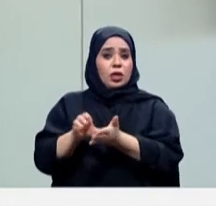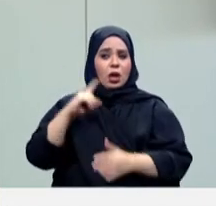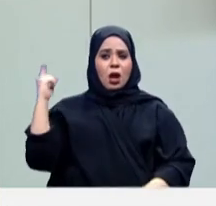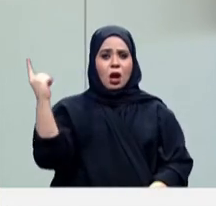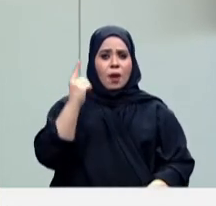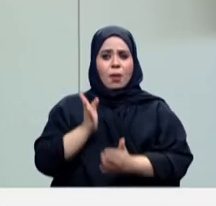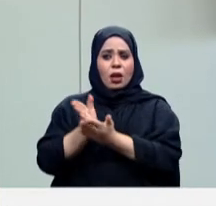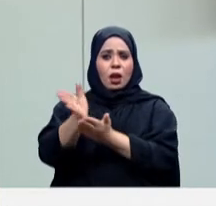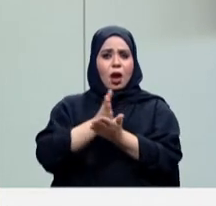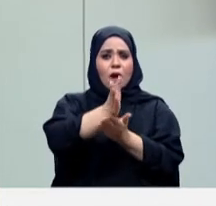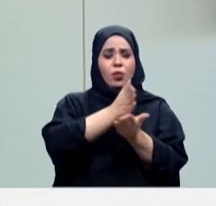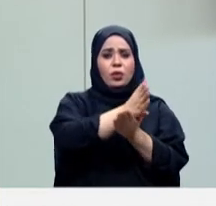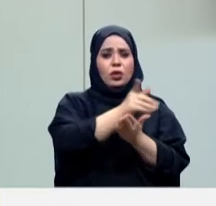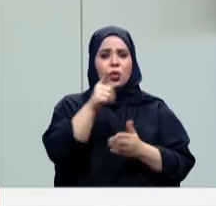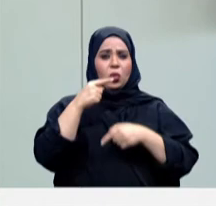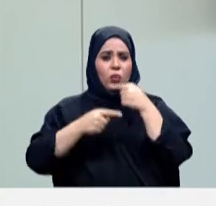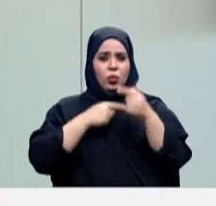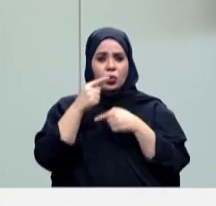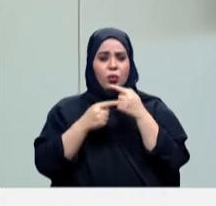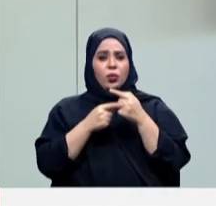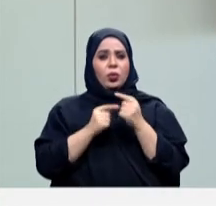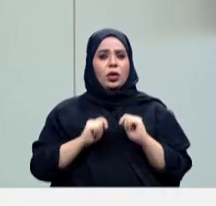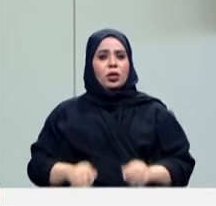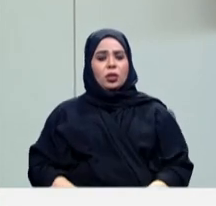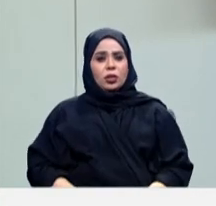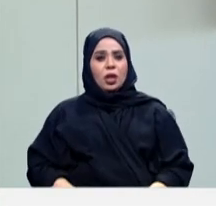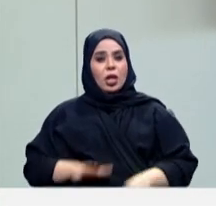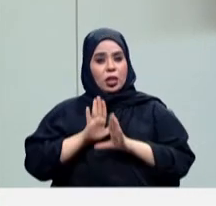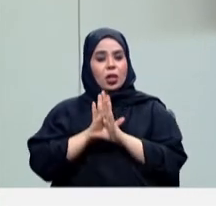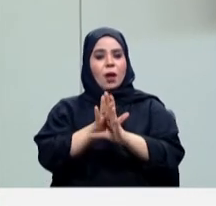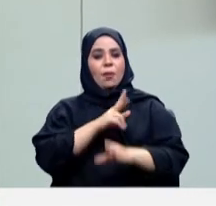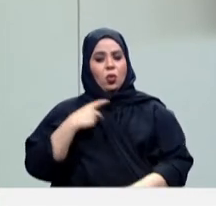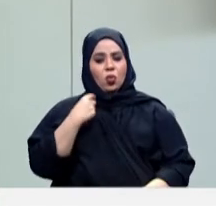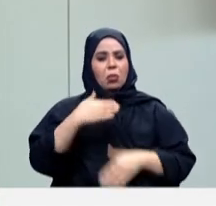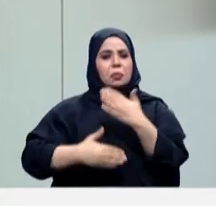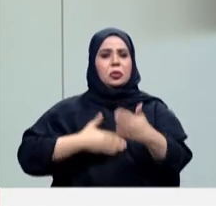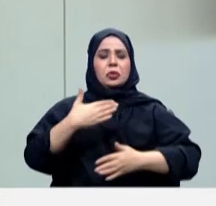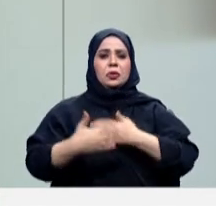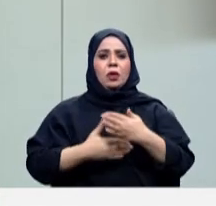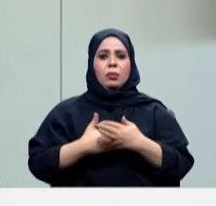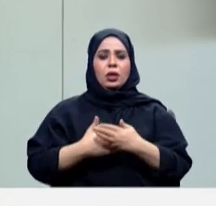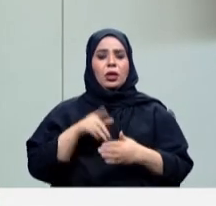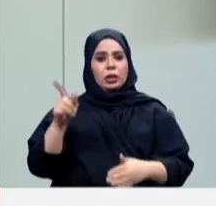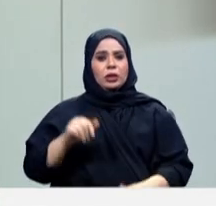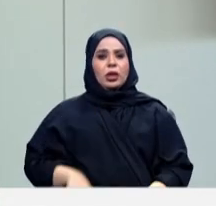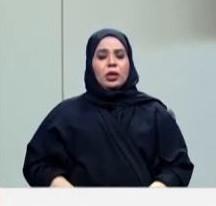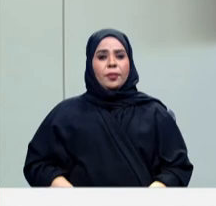المراحل، مرحلة أولى لو تكلمنا عن المرحلة الوطنية أو على دعم الحكومة المستمر لنا، فهناك في لجنة وطنية